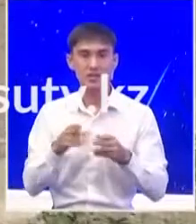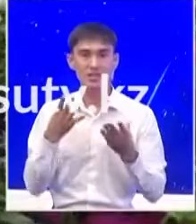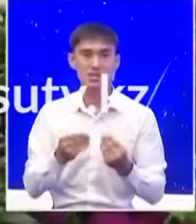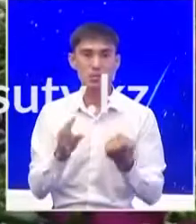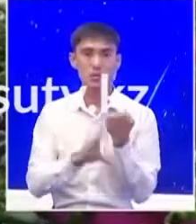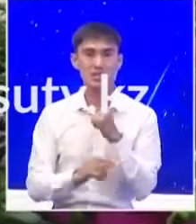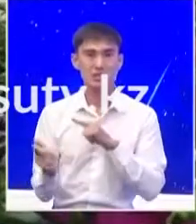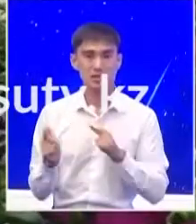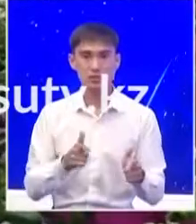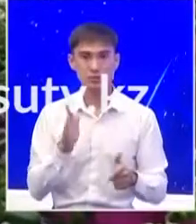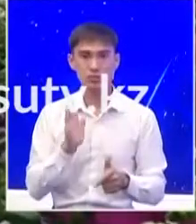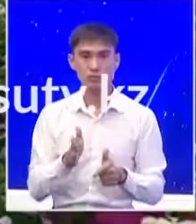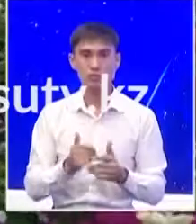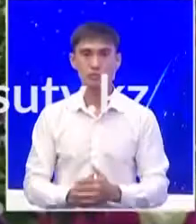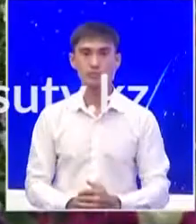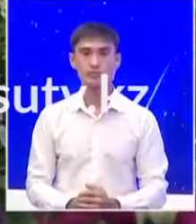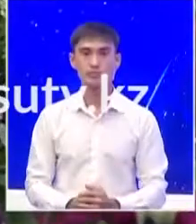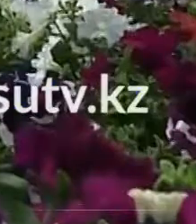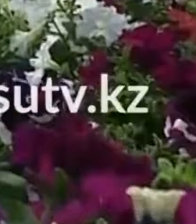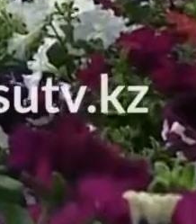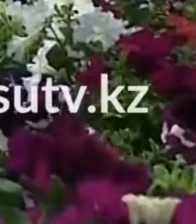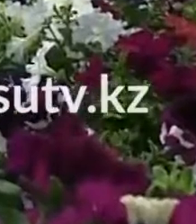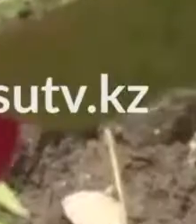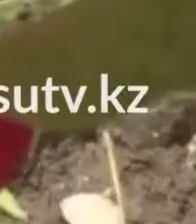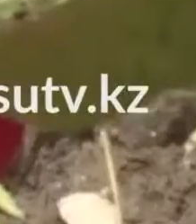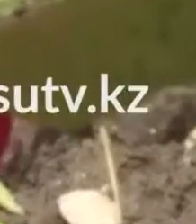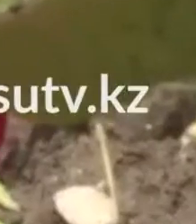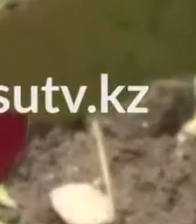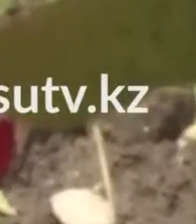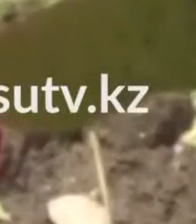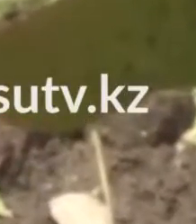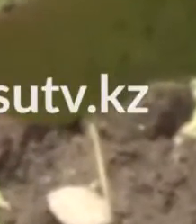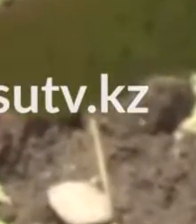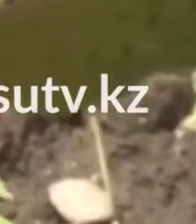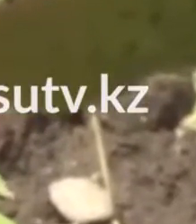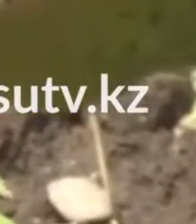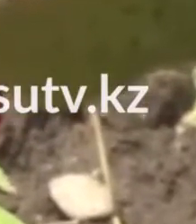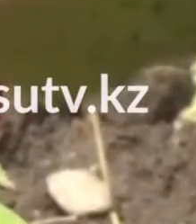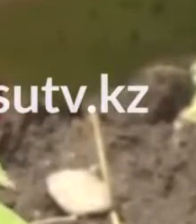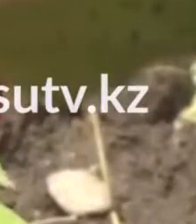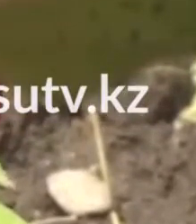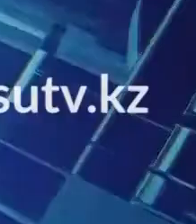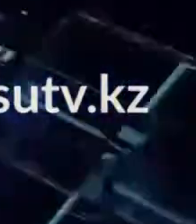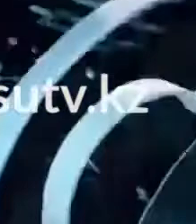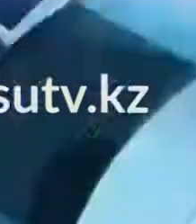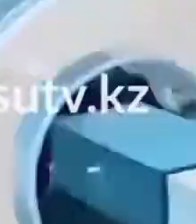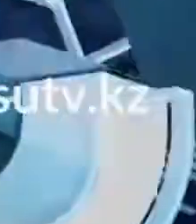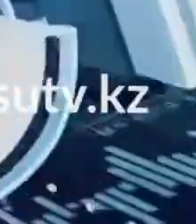последние приготовления. Жандос Назарбаев, Габит Кабдрахманов, Жасулан Шымкенже, телеканал ЖТСУ.